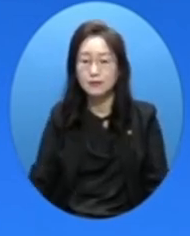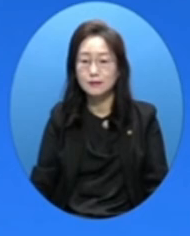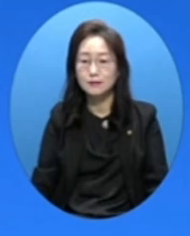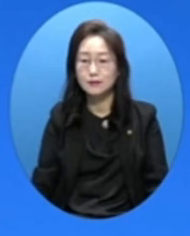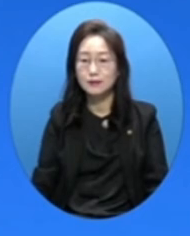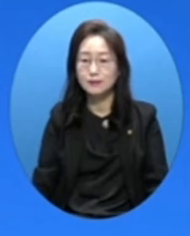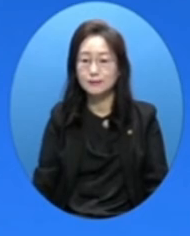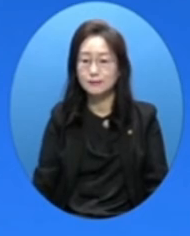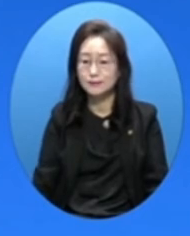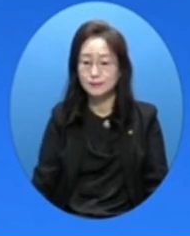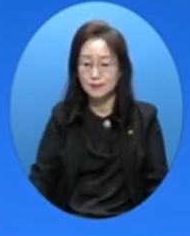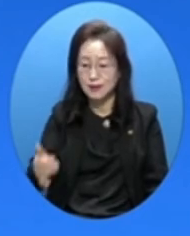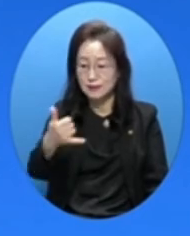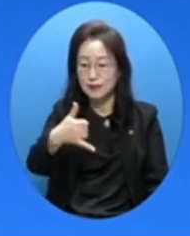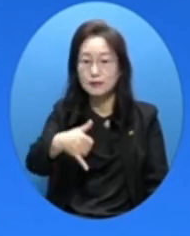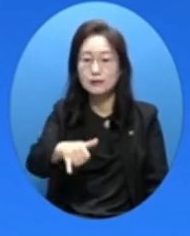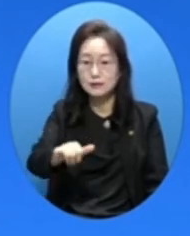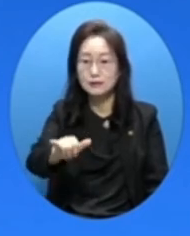자식이